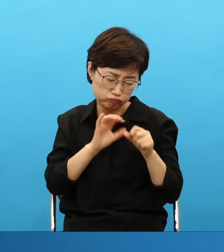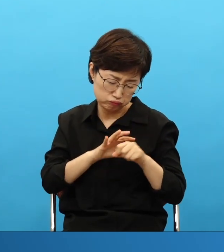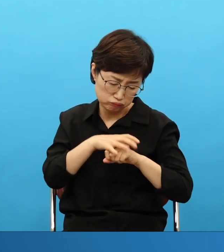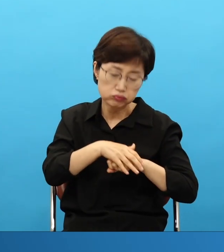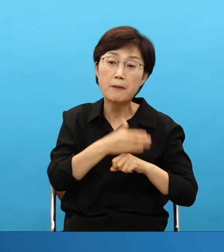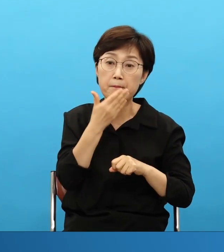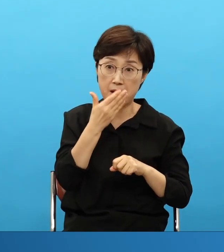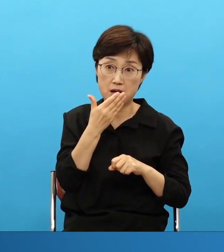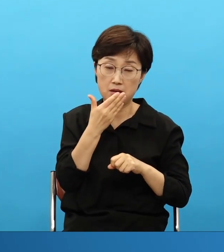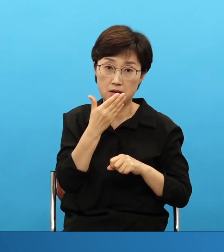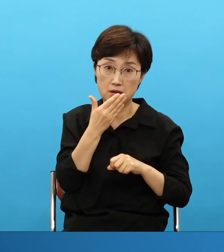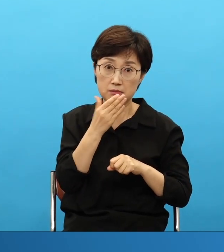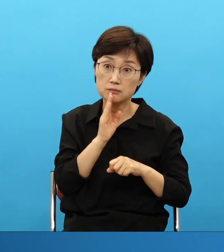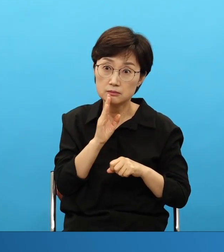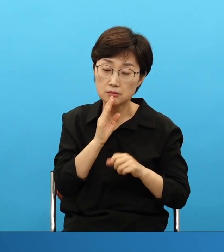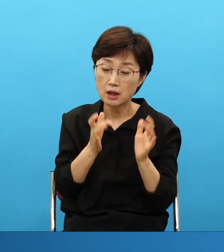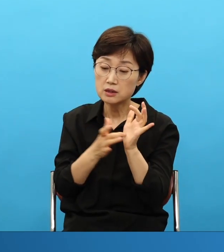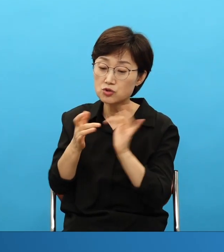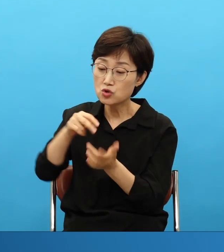거